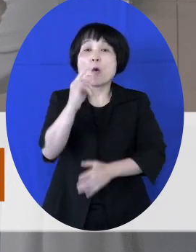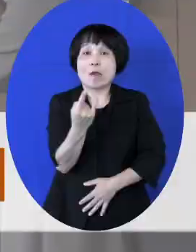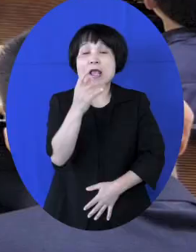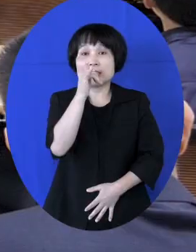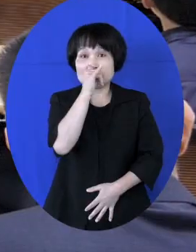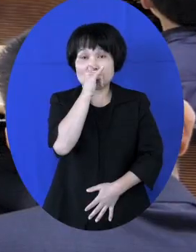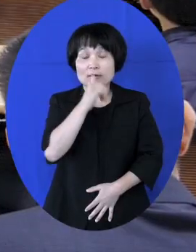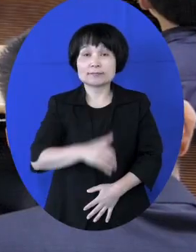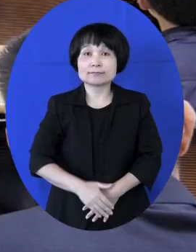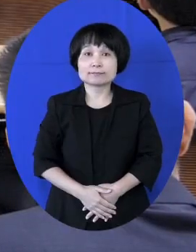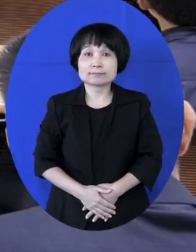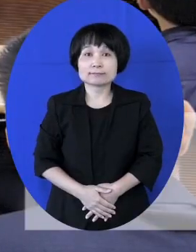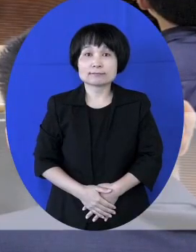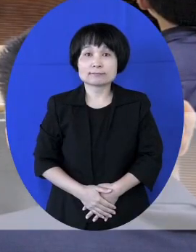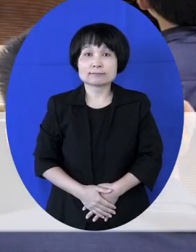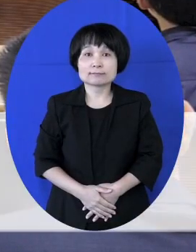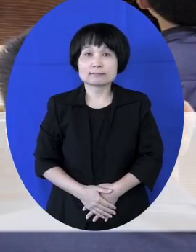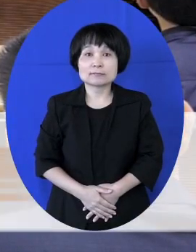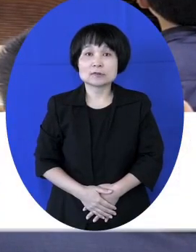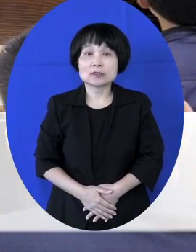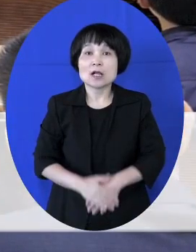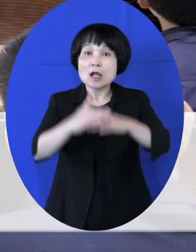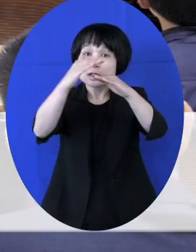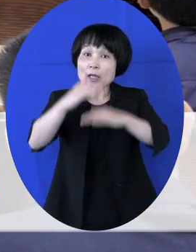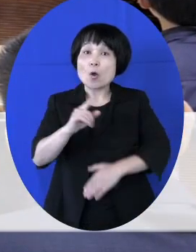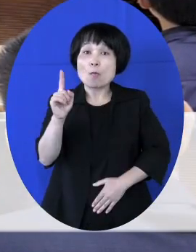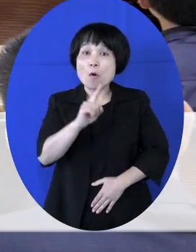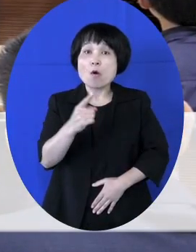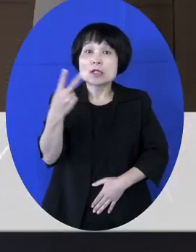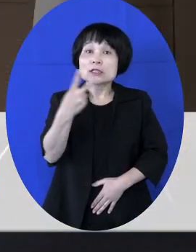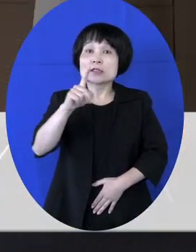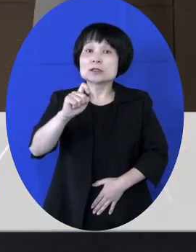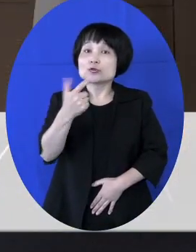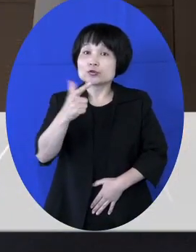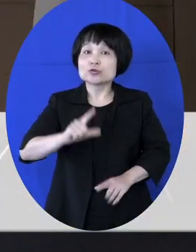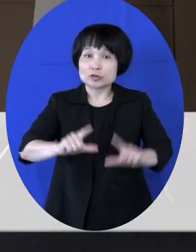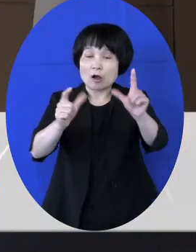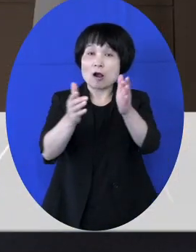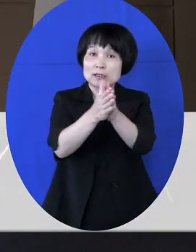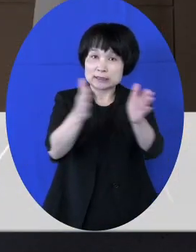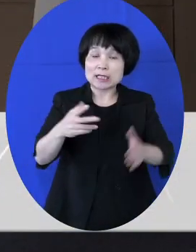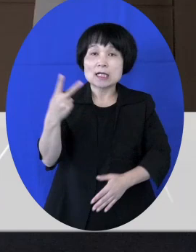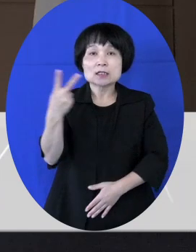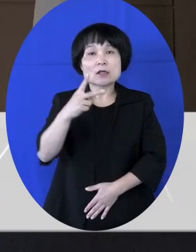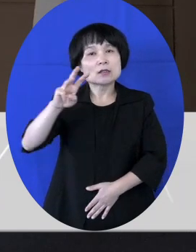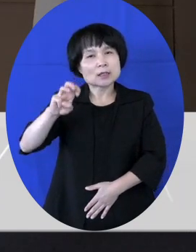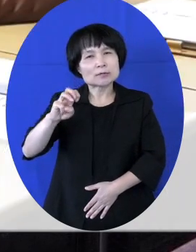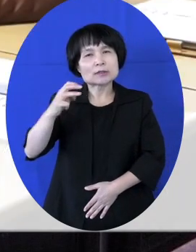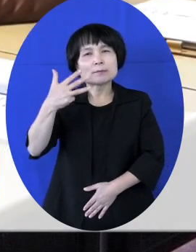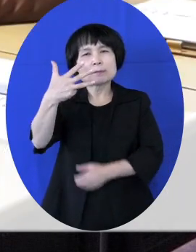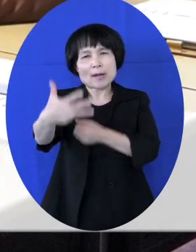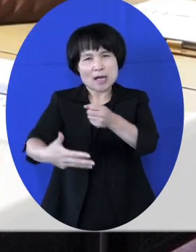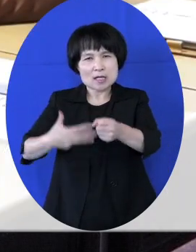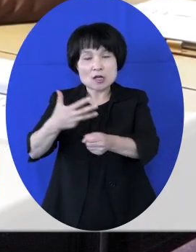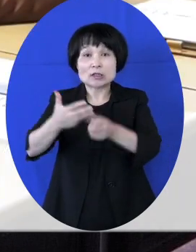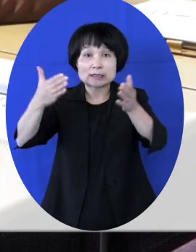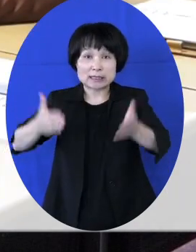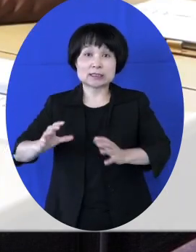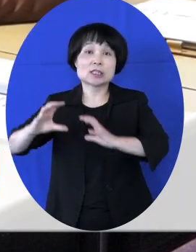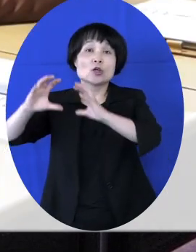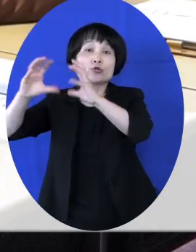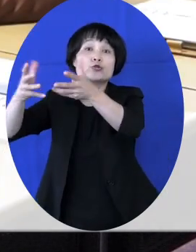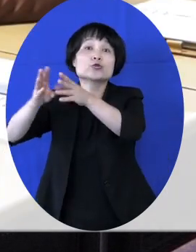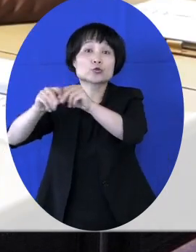개최됐습니다. 본 사업은 2016년 12월부터 2038년까지 국토연구원에서